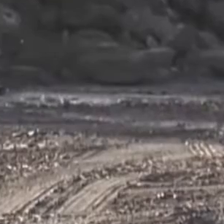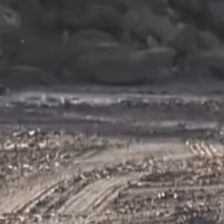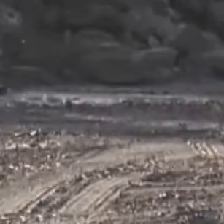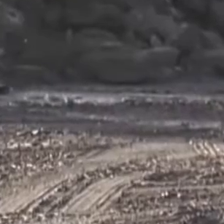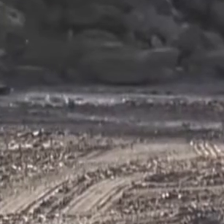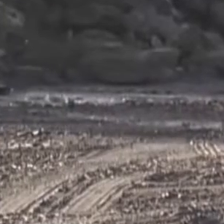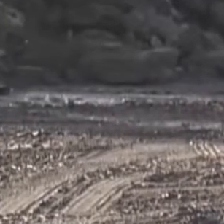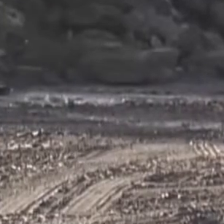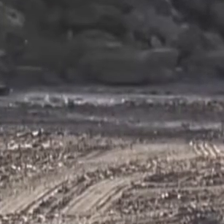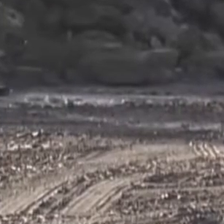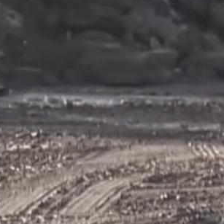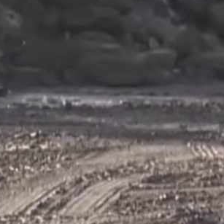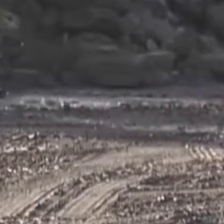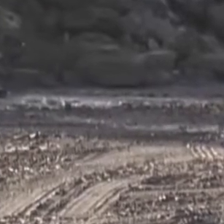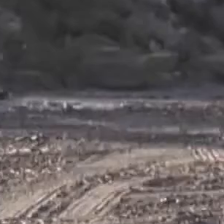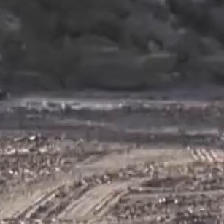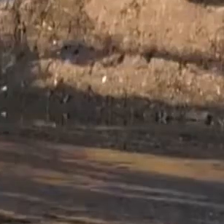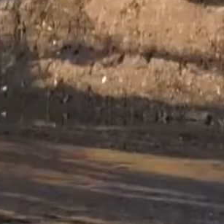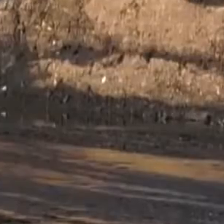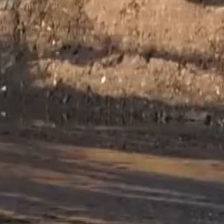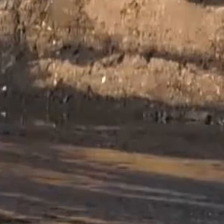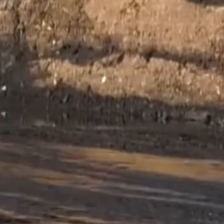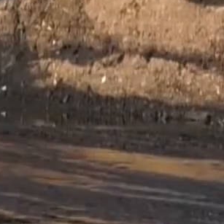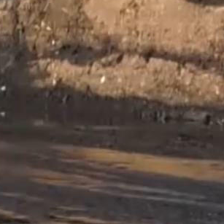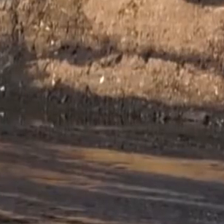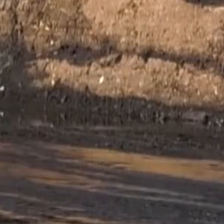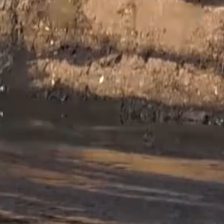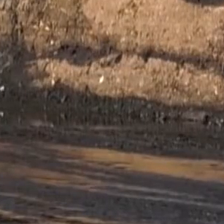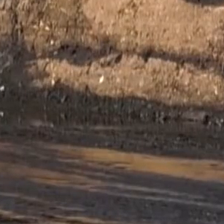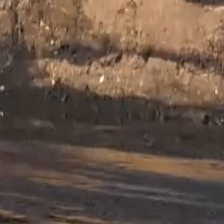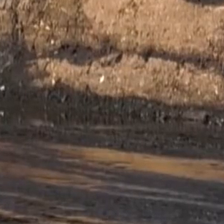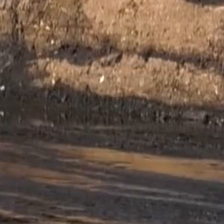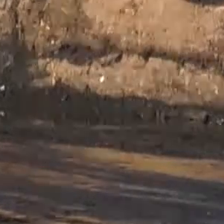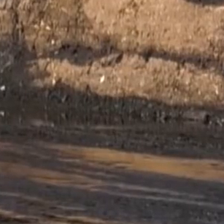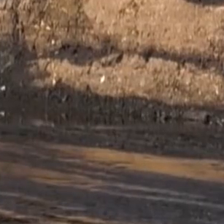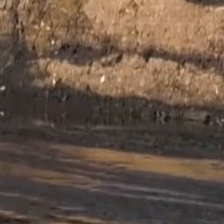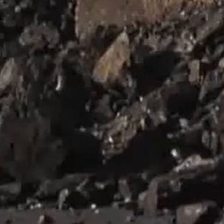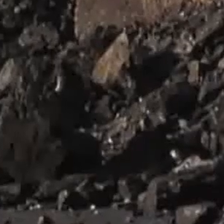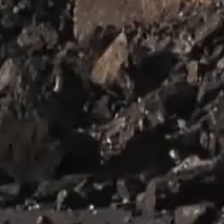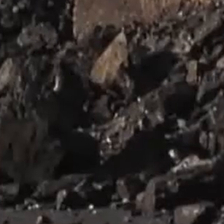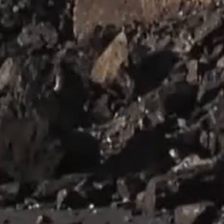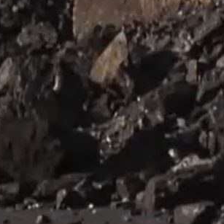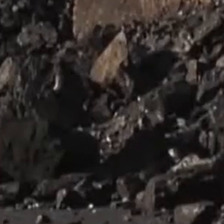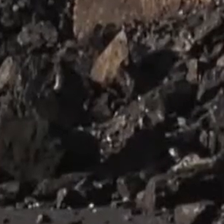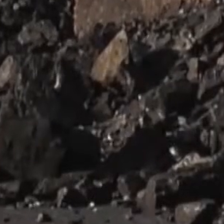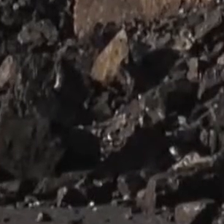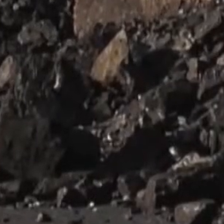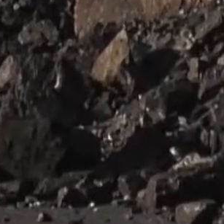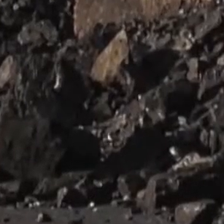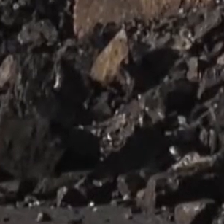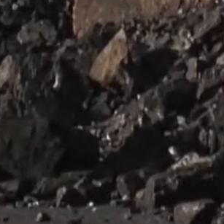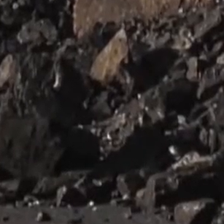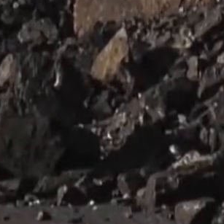концентратын қоса алғанда тас көмірін өндіру көлемі 76,5 миллион тоннаны құраған. Бұл өткен жылмен